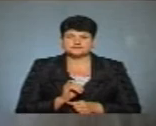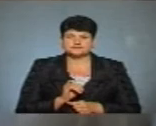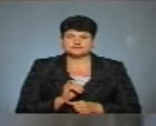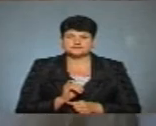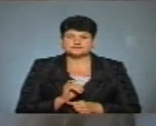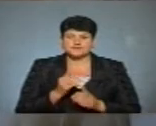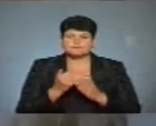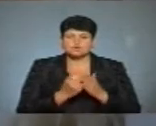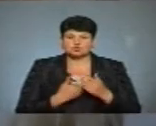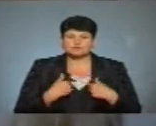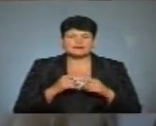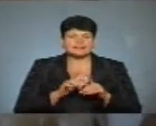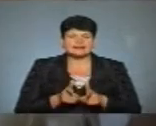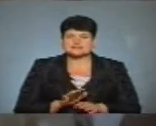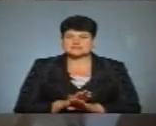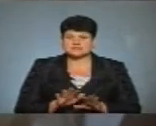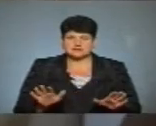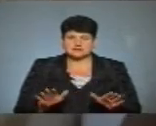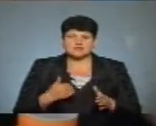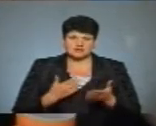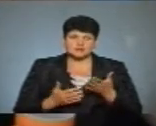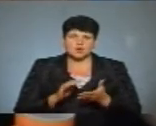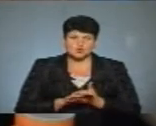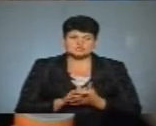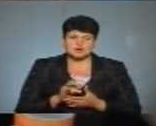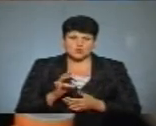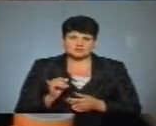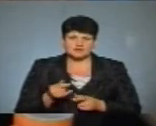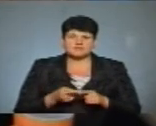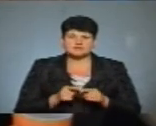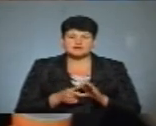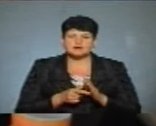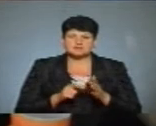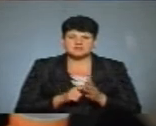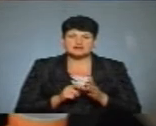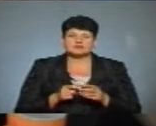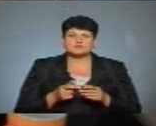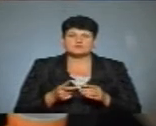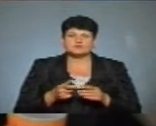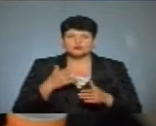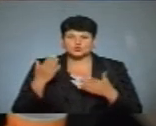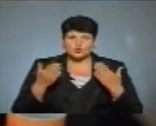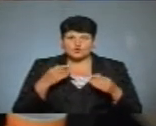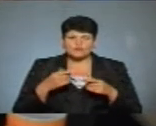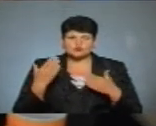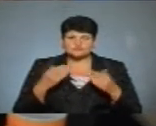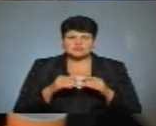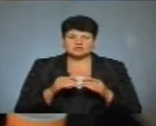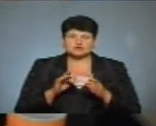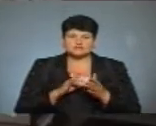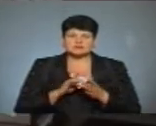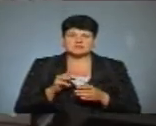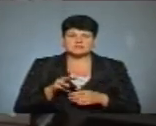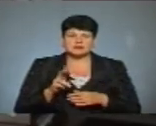з протоколом ми не згідні, але ознайомлені. А це кабінет в приміщенні торгово-розважального центру на вулиці Максима